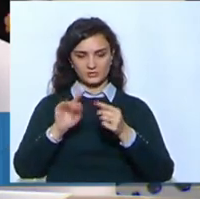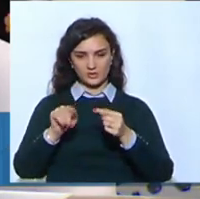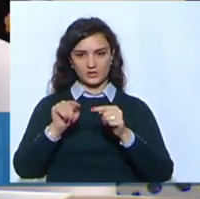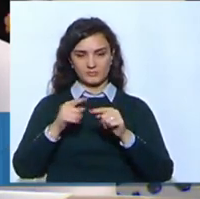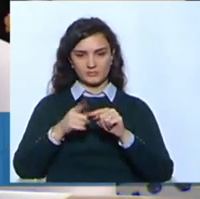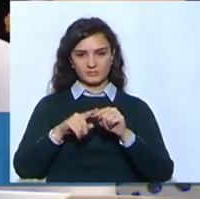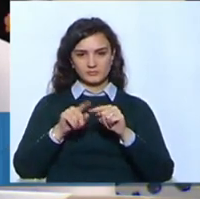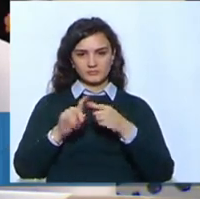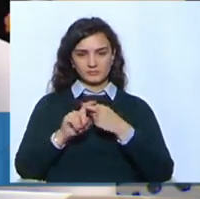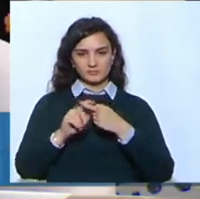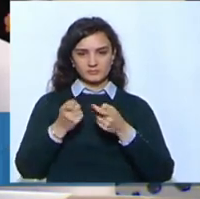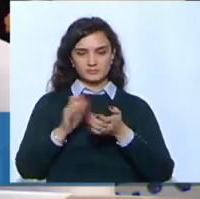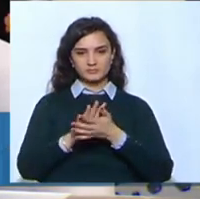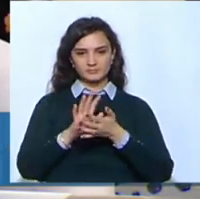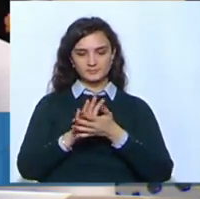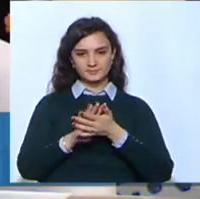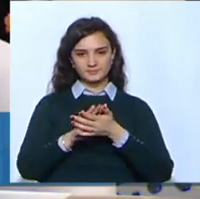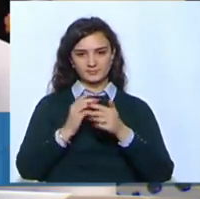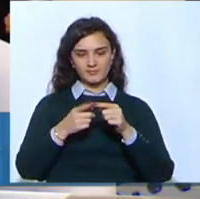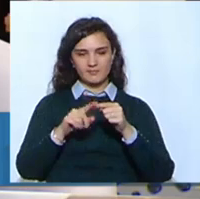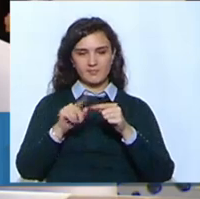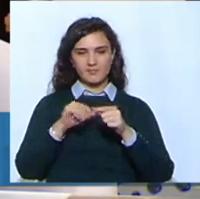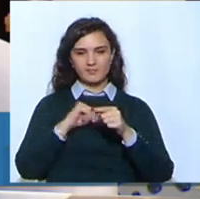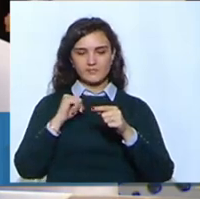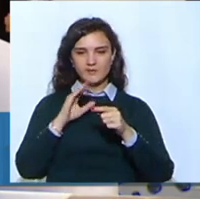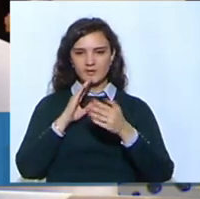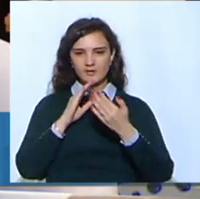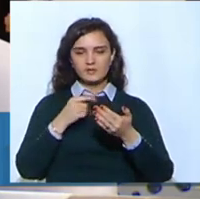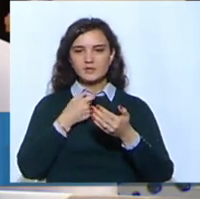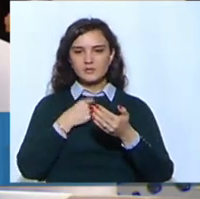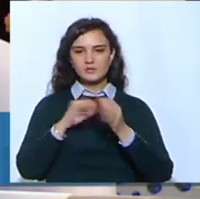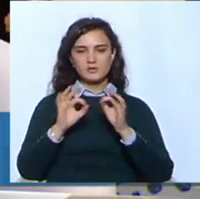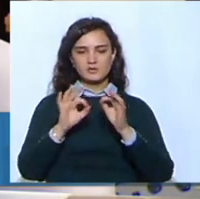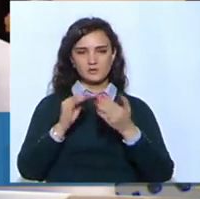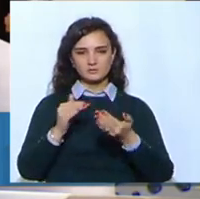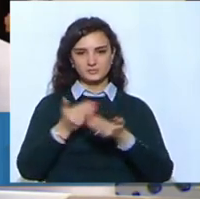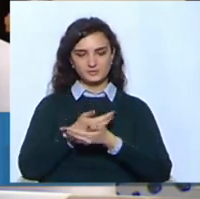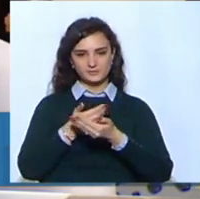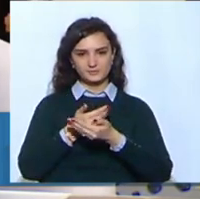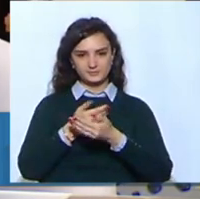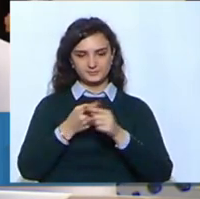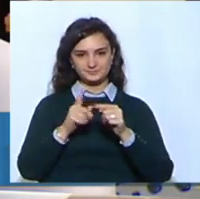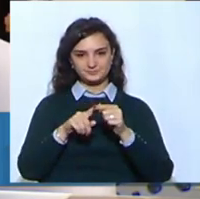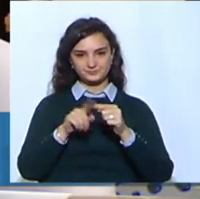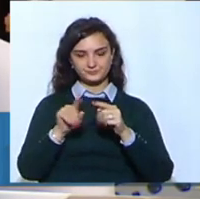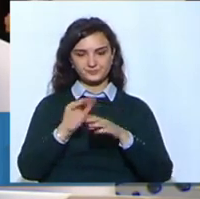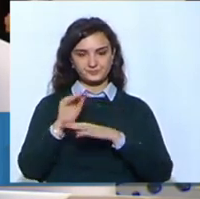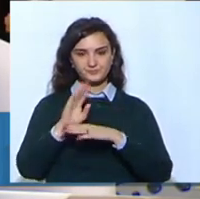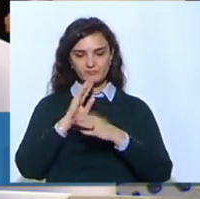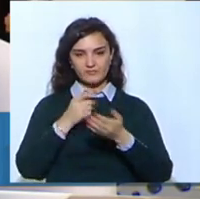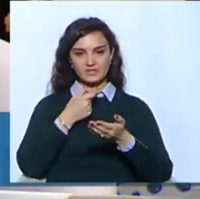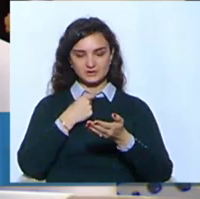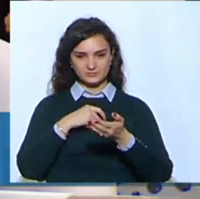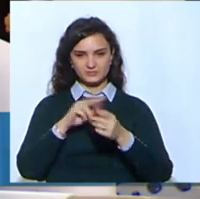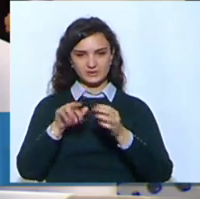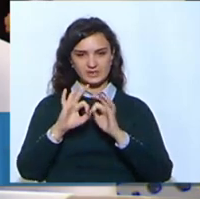ამ ბაქტერიის არსებობაზე. ეს ბაქტერია თვითონ ქალის საშოს ნორმალური მაცხოვრებელია, ანუ ის კოლონიზდება ქალის საშოში და